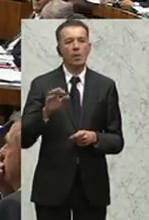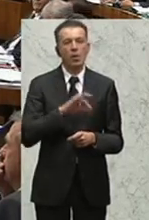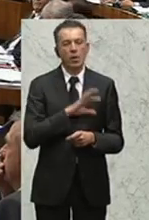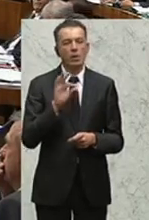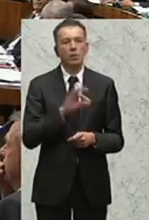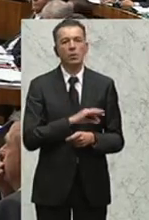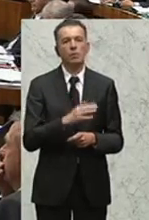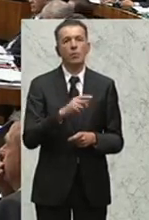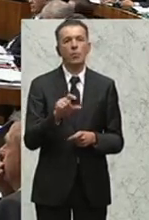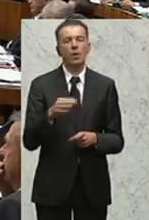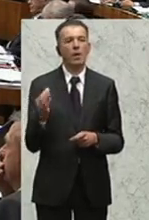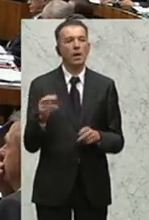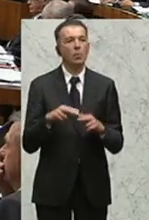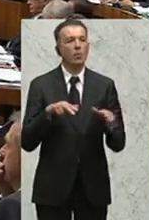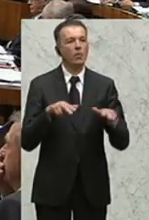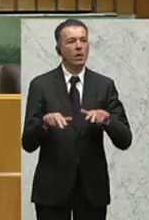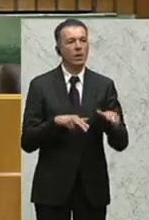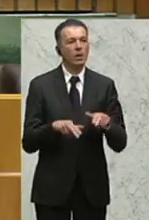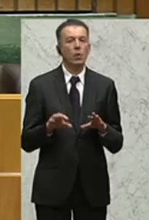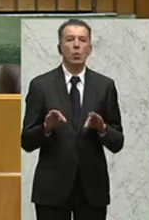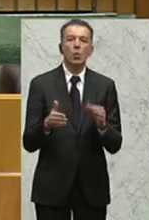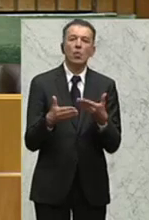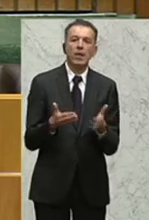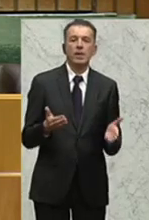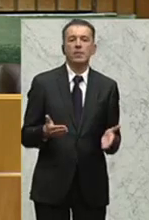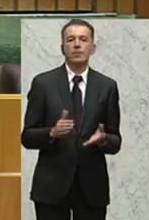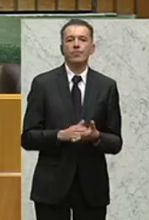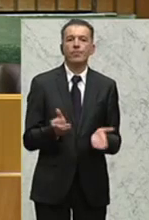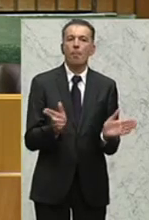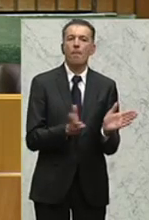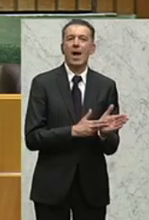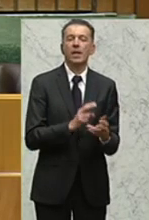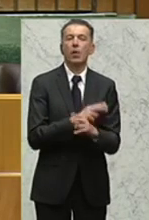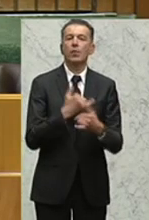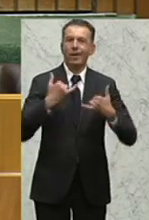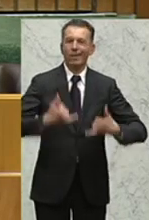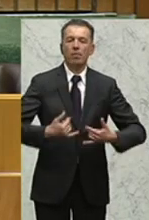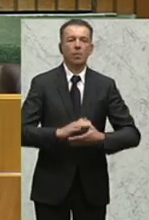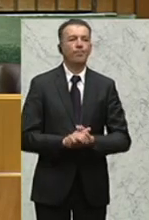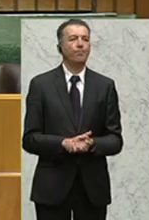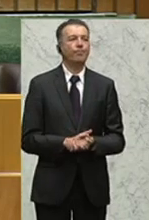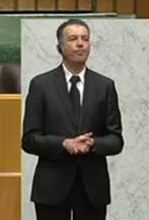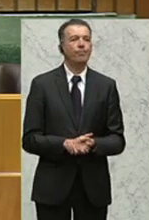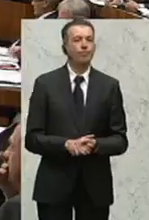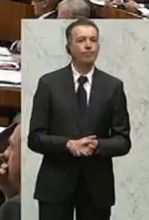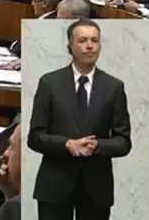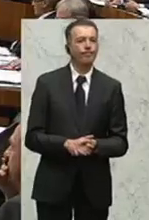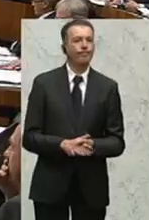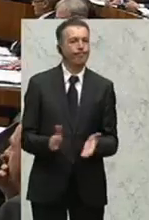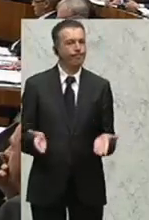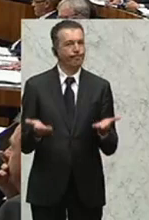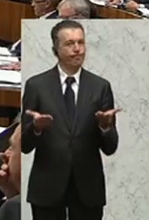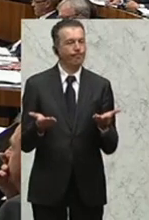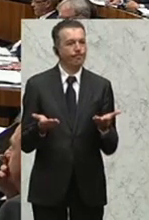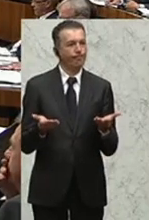betreffend 500 Tage Bundesregierung tut was Marke Österreich jetzt wer dafür ist gebe bitte